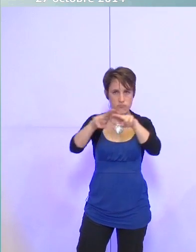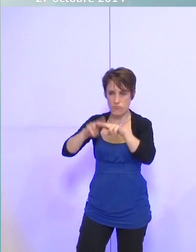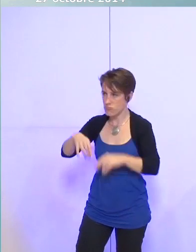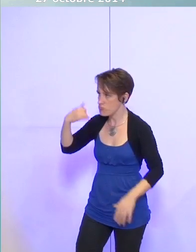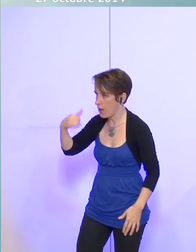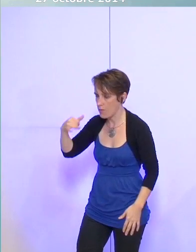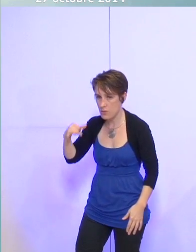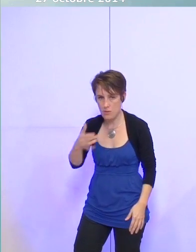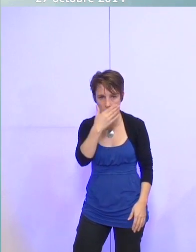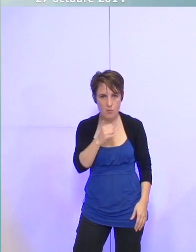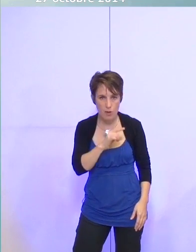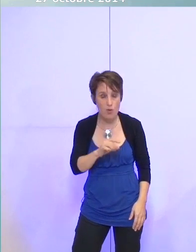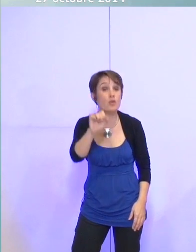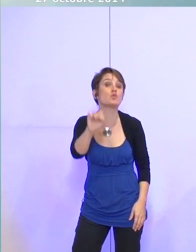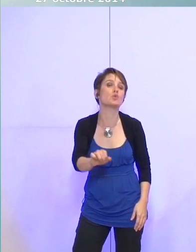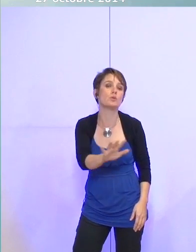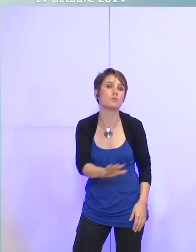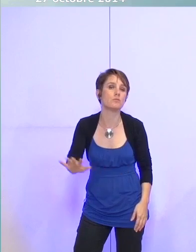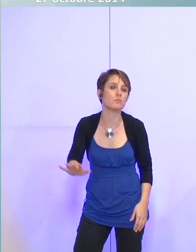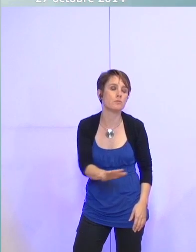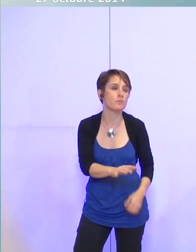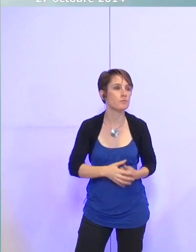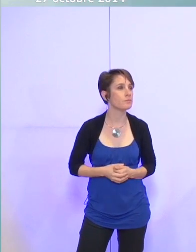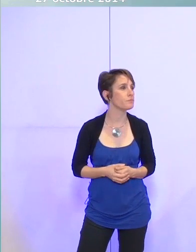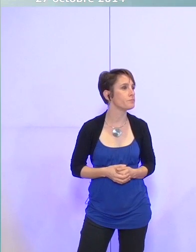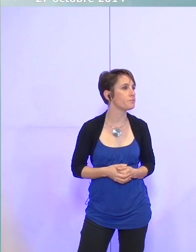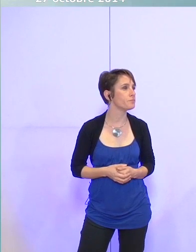des lieux au sud de l'avenue Rochambeau.